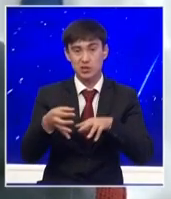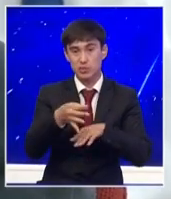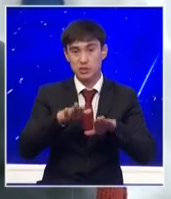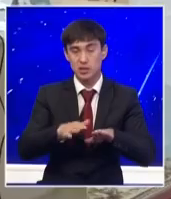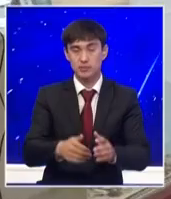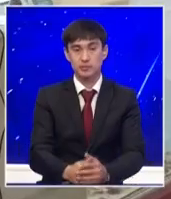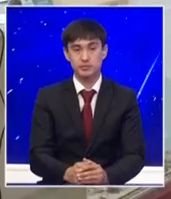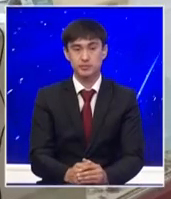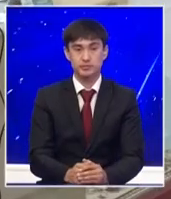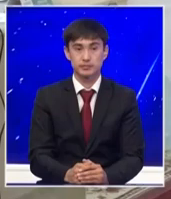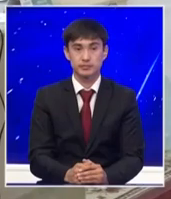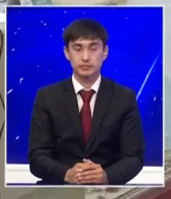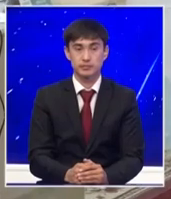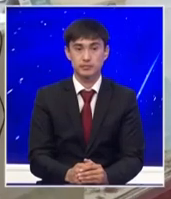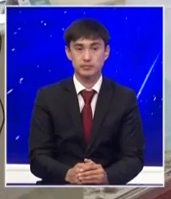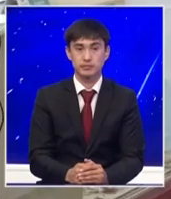округов